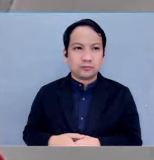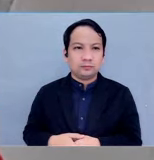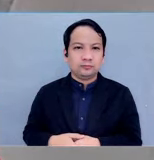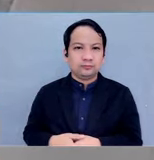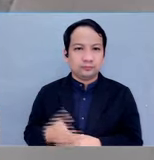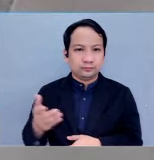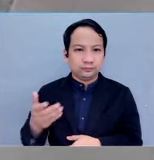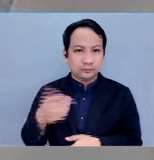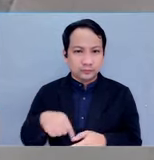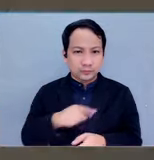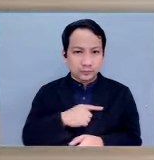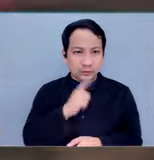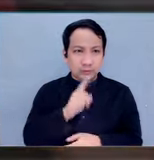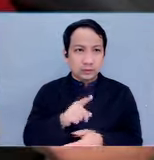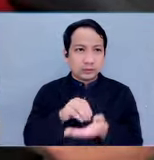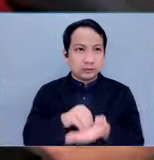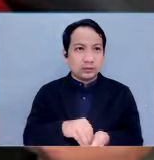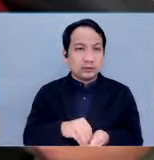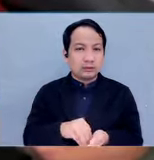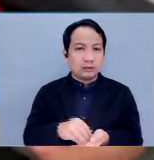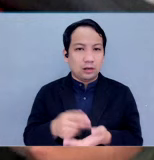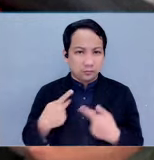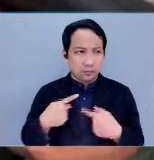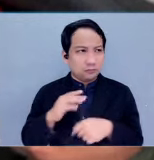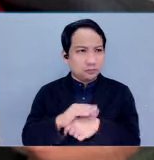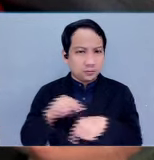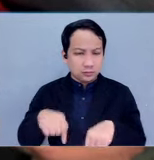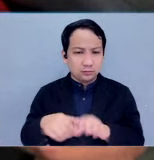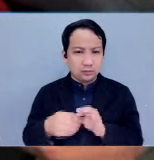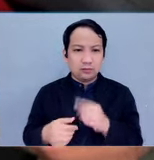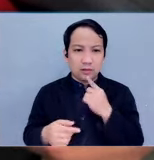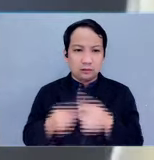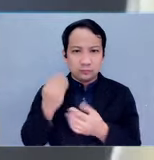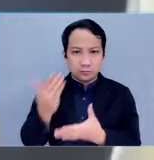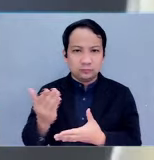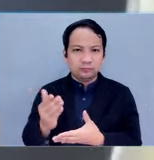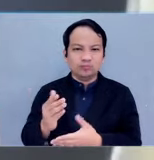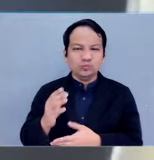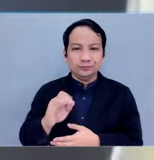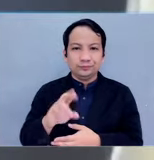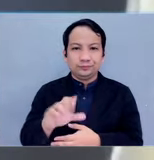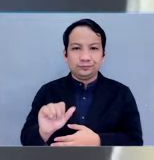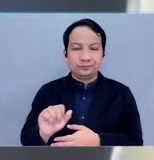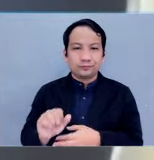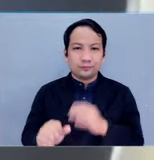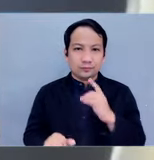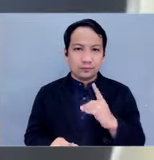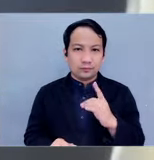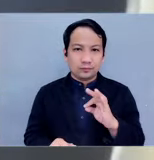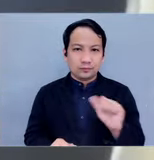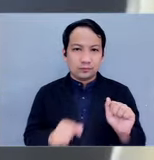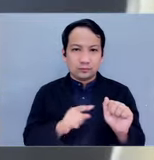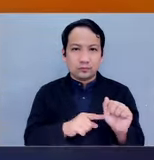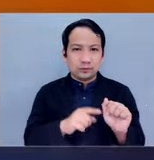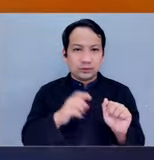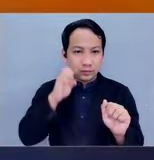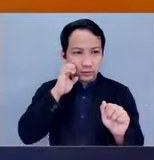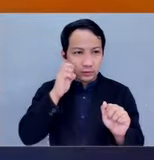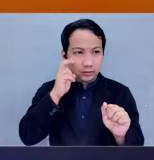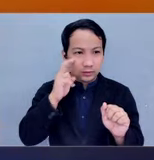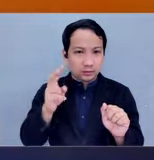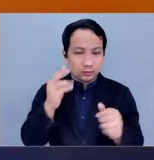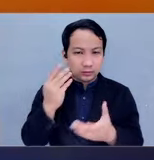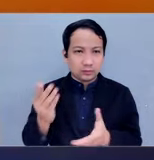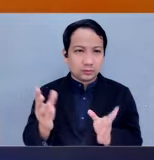po kami pinagkakakitaan. Nakausap din ng pamilya Morales si Foreign Affairs Undersecretary Ed De Vega at tiniyak nitong may